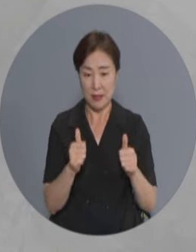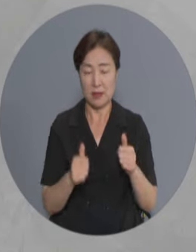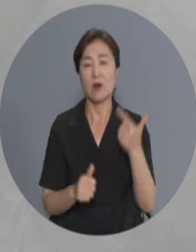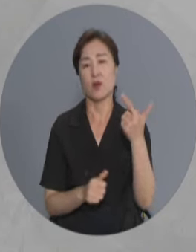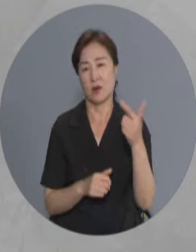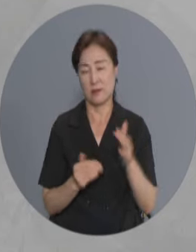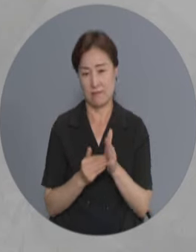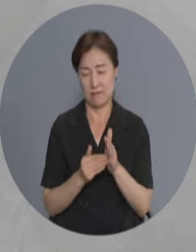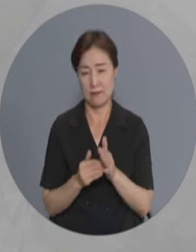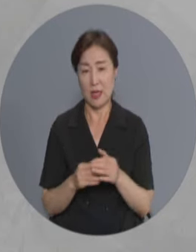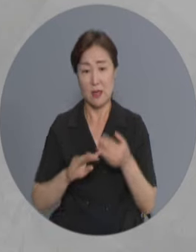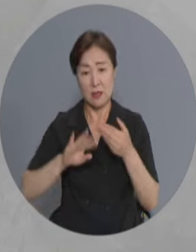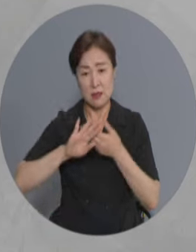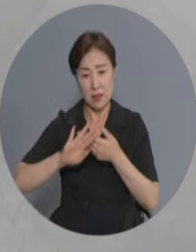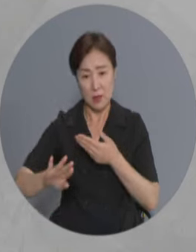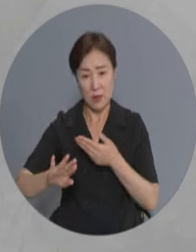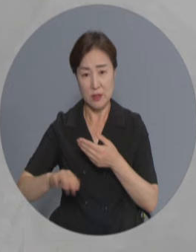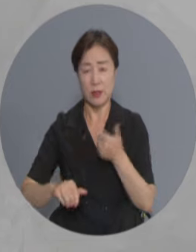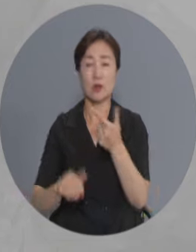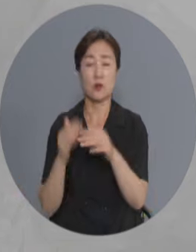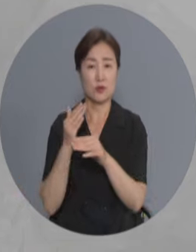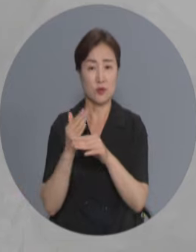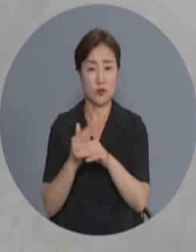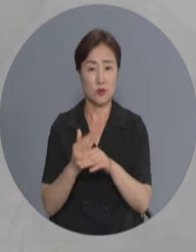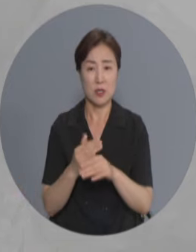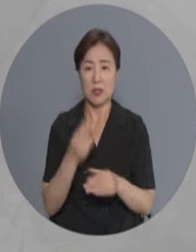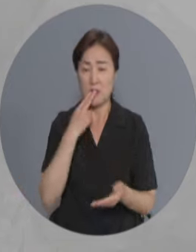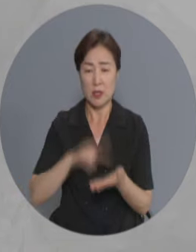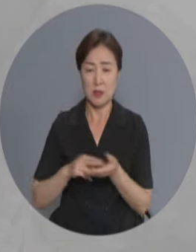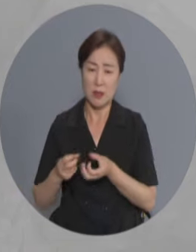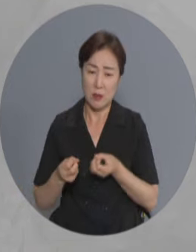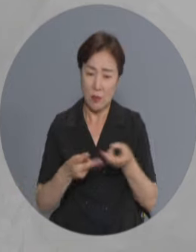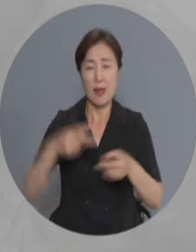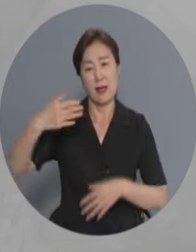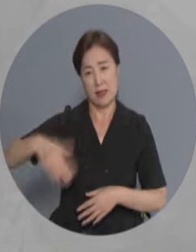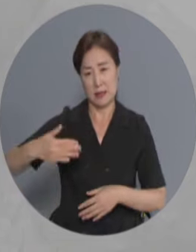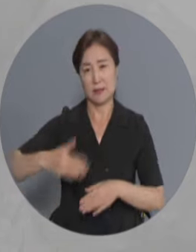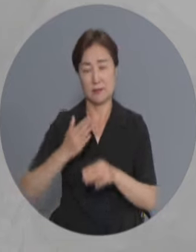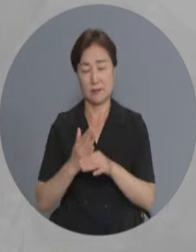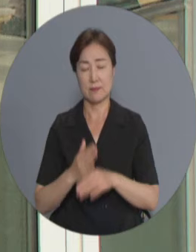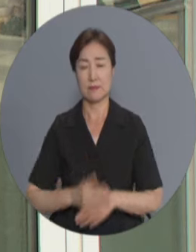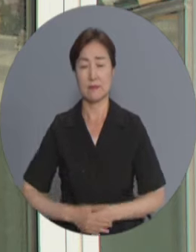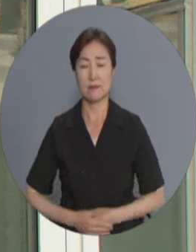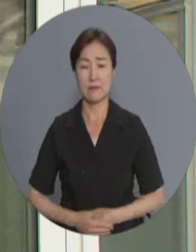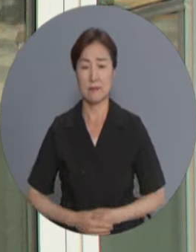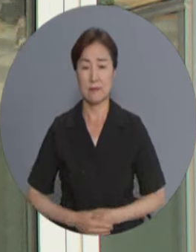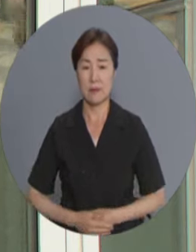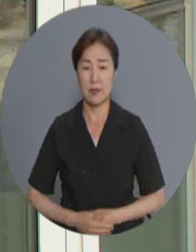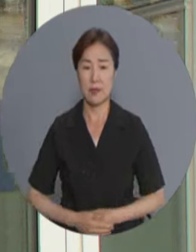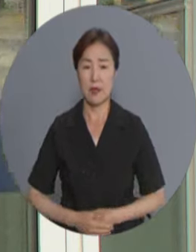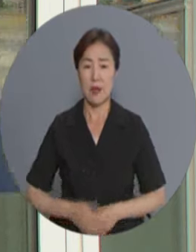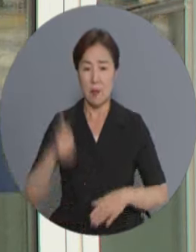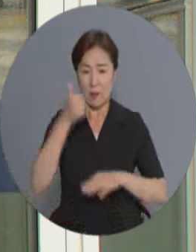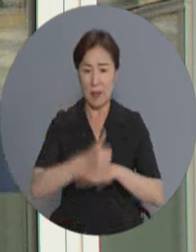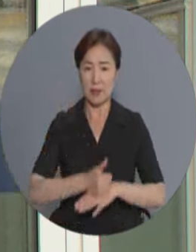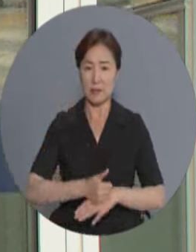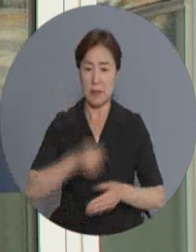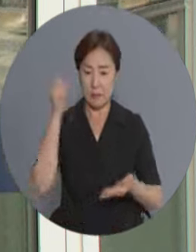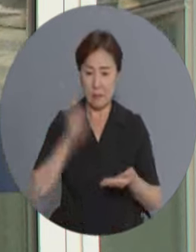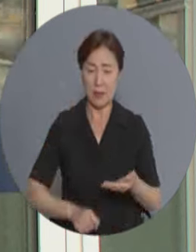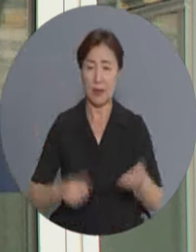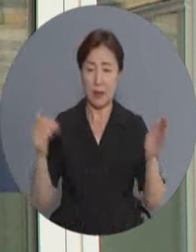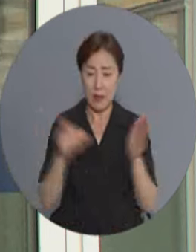6건. 나머지 6건에서는 아직도 소장 송달조차 되지 않고 있습니다. 판결까지 오는 과정이